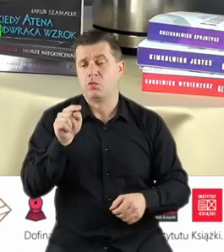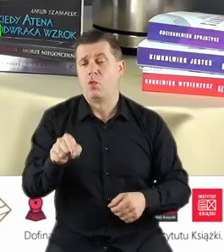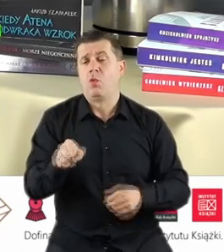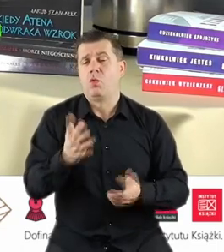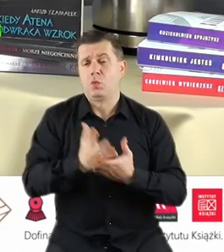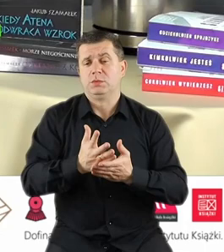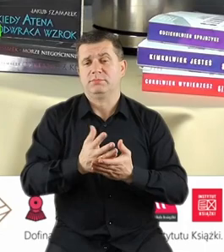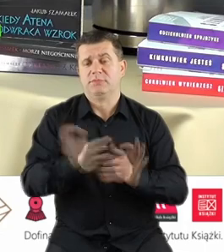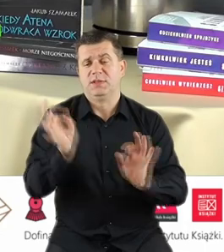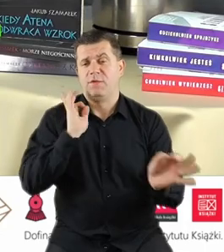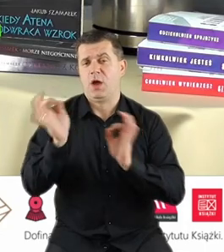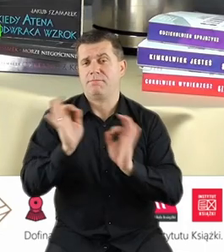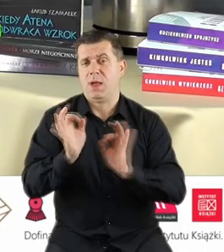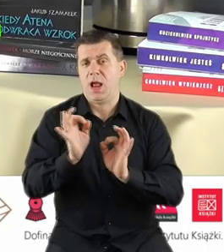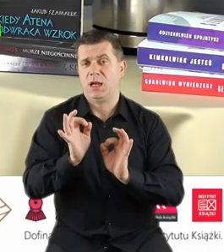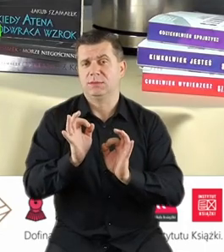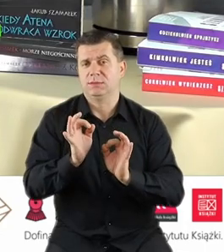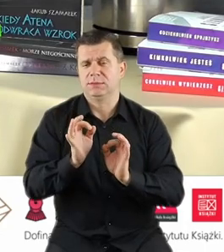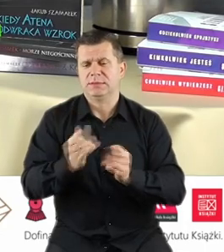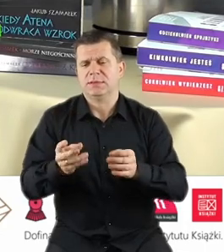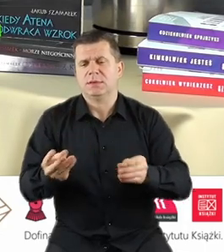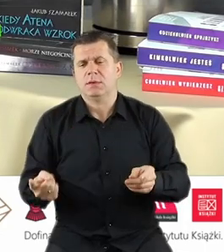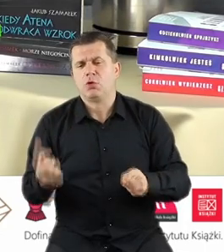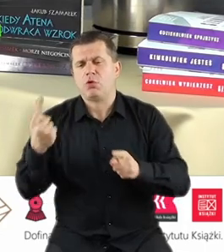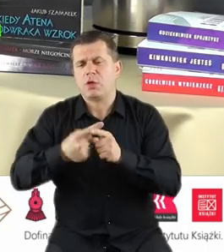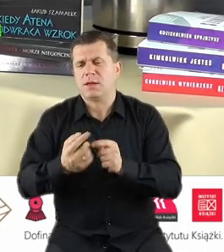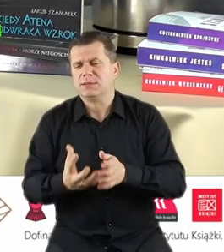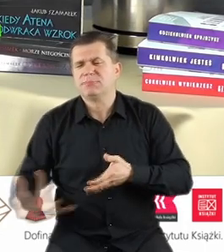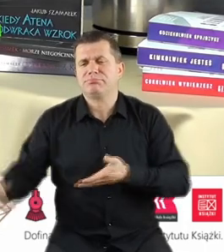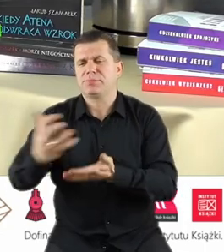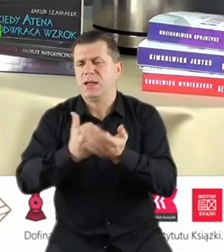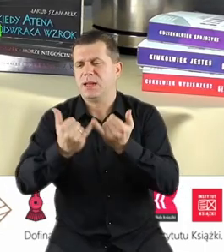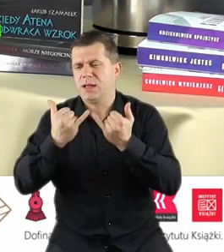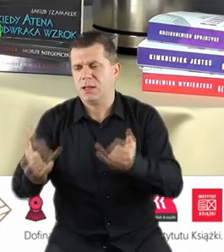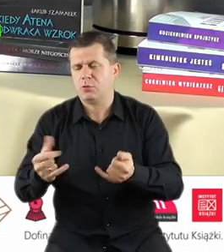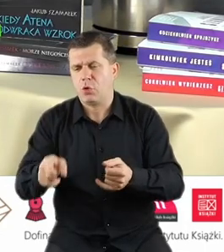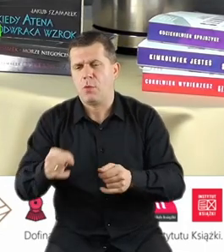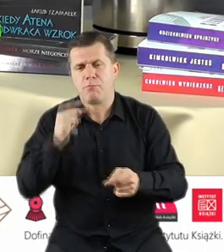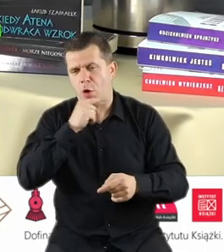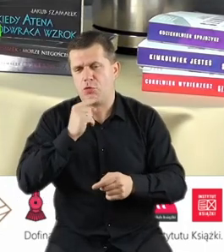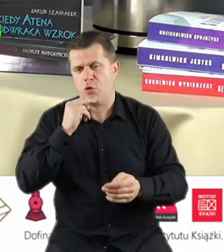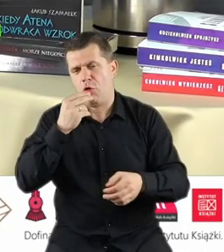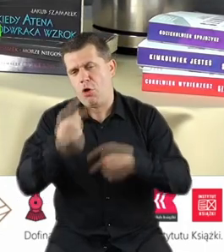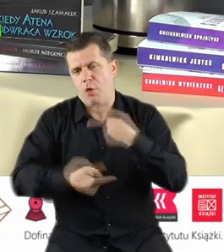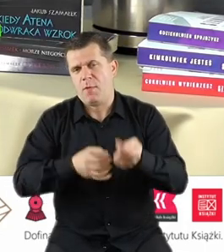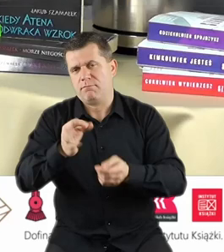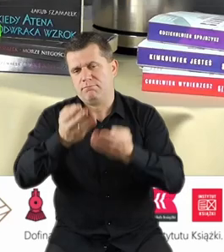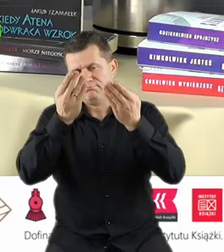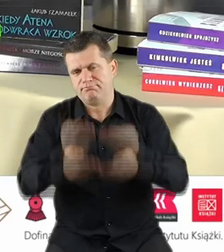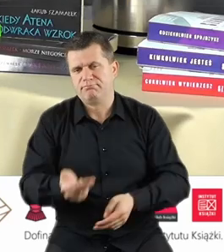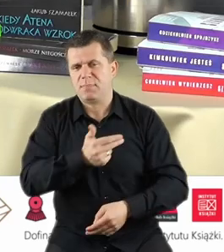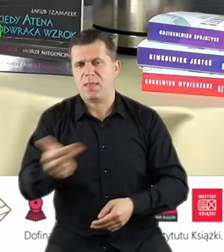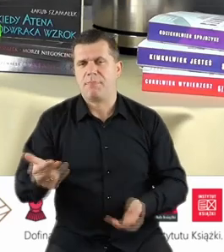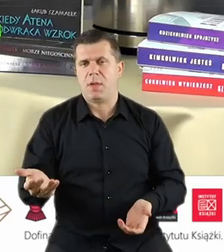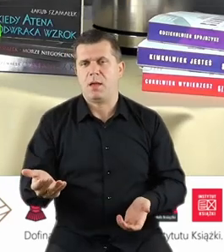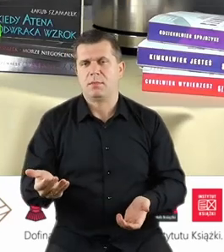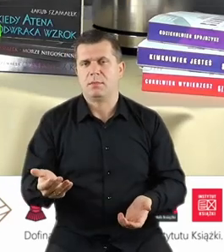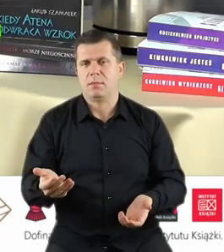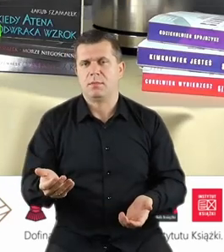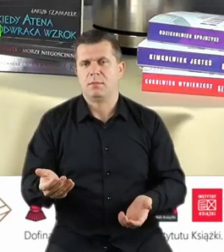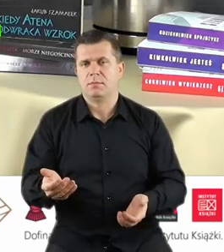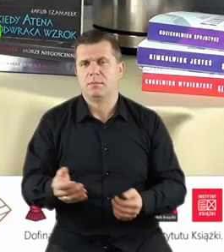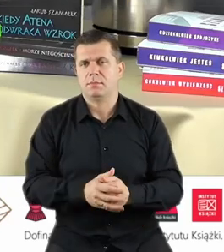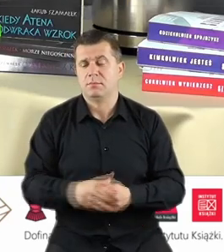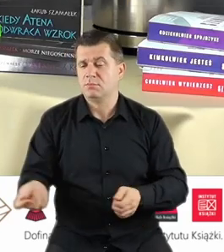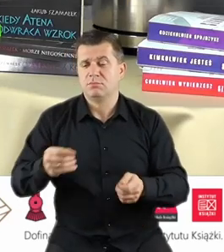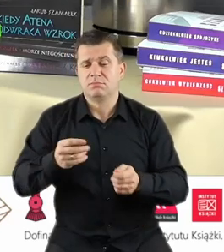jest sygnał i zestawieniu z setką innych sygnałów coś mówi na nasz temat. Czyli jakby i znowu my przed tą